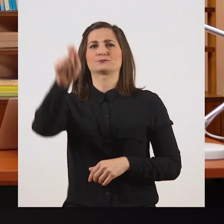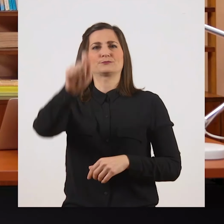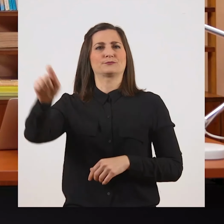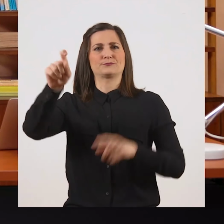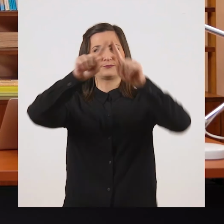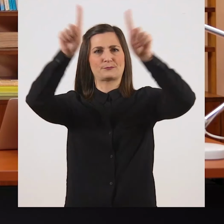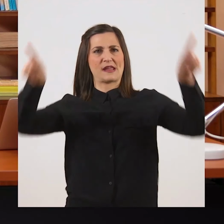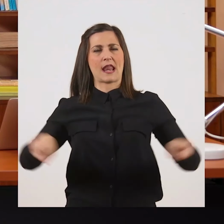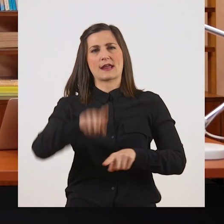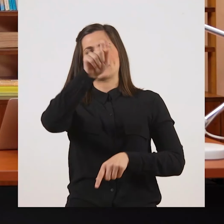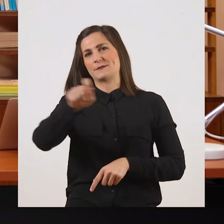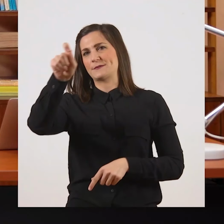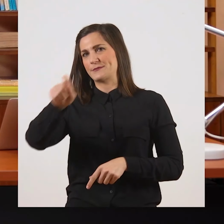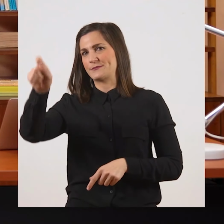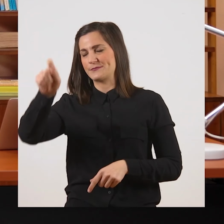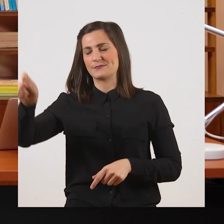και εδώ.